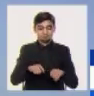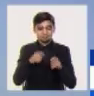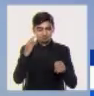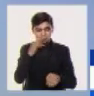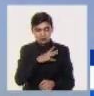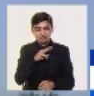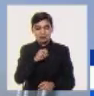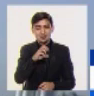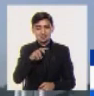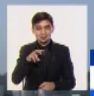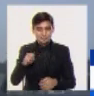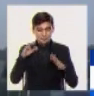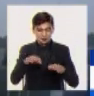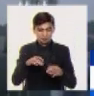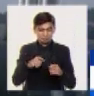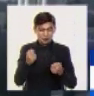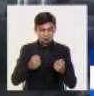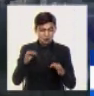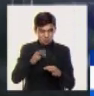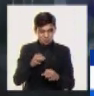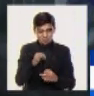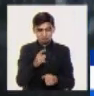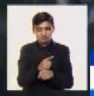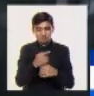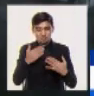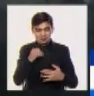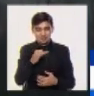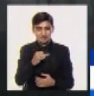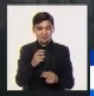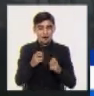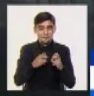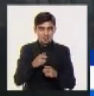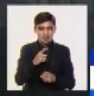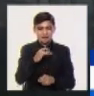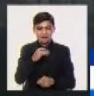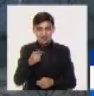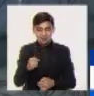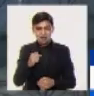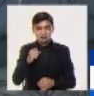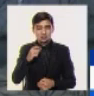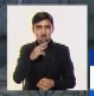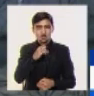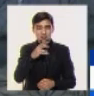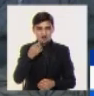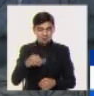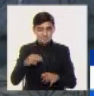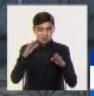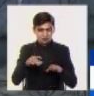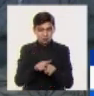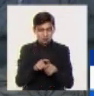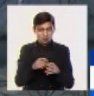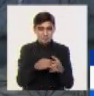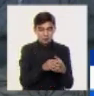tesla пока не комментирует ситуацию первое за пределами сша giga фабрика компания в шанхае была построена и начала